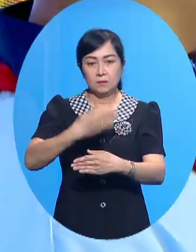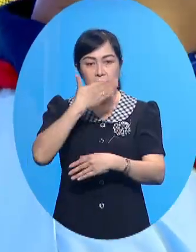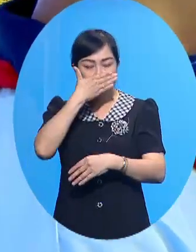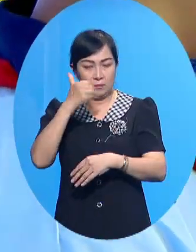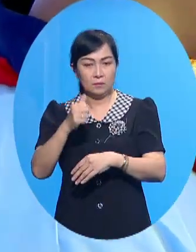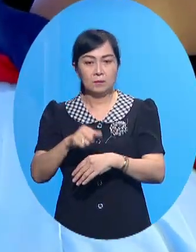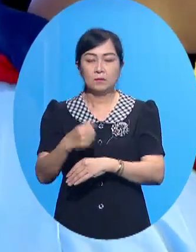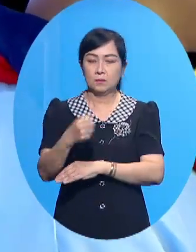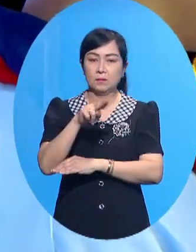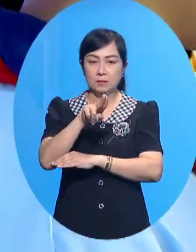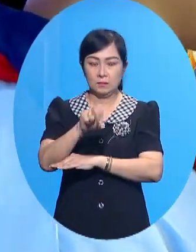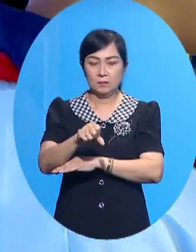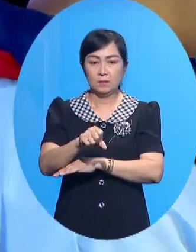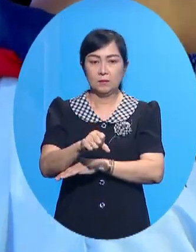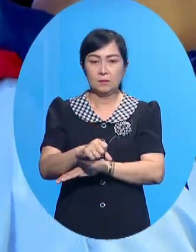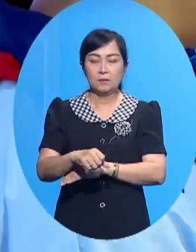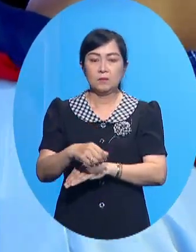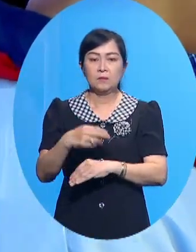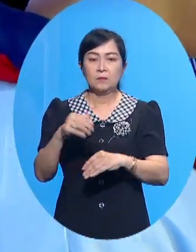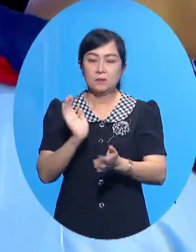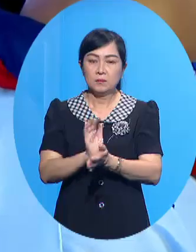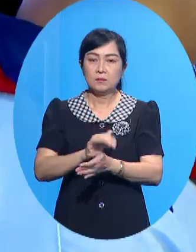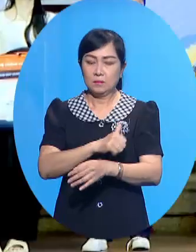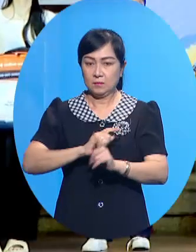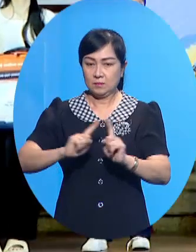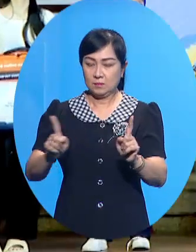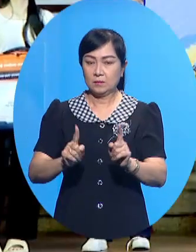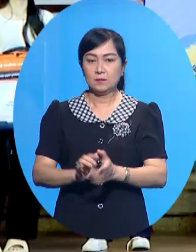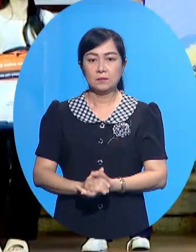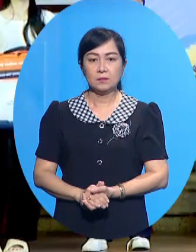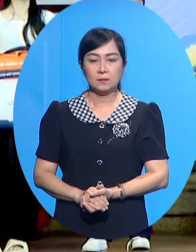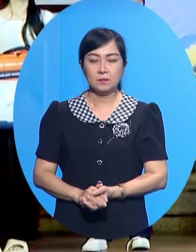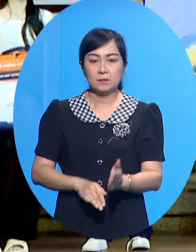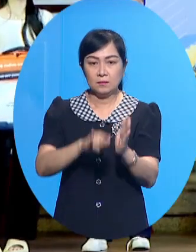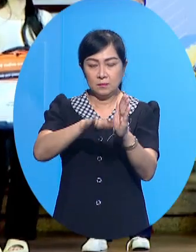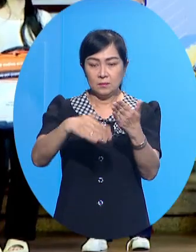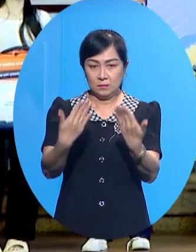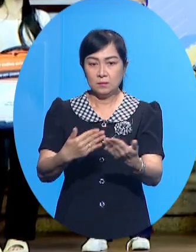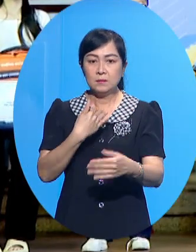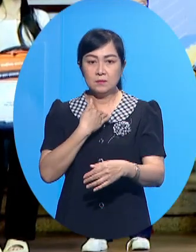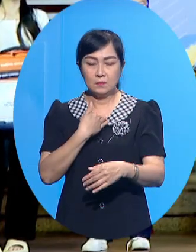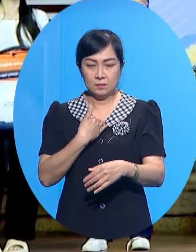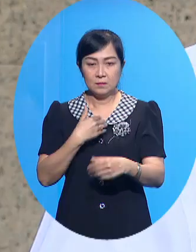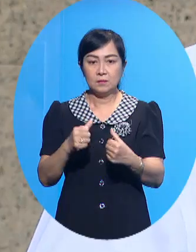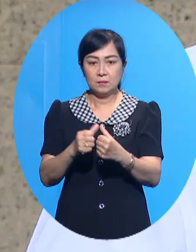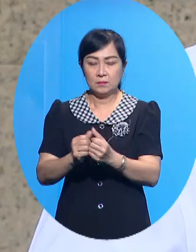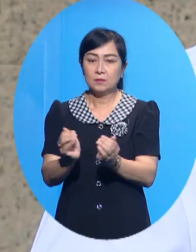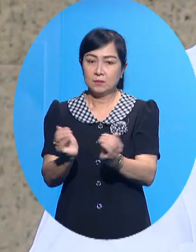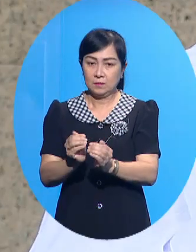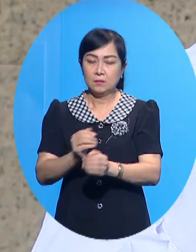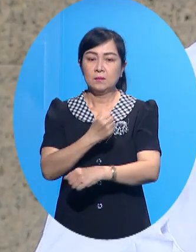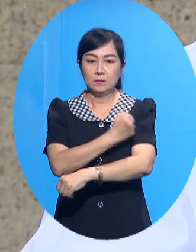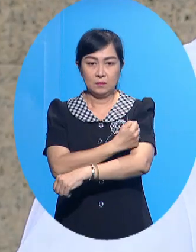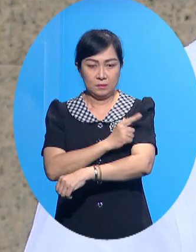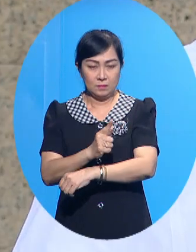biệt, được chăm sóc giáo dục bình đẳng như mọi học viên khác của GNP. Của chương trình này, chúng tôi mong muốn rằng mình góp một phần nhỏ công sức